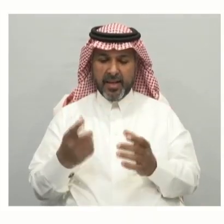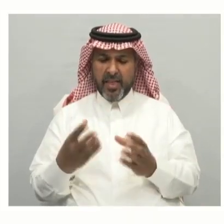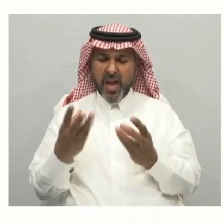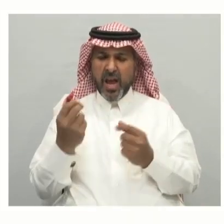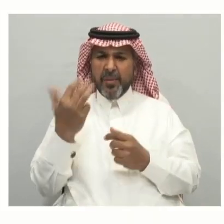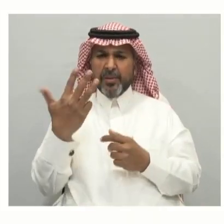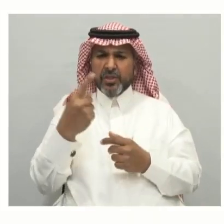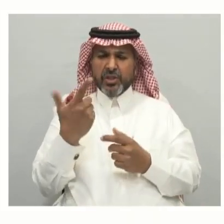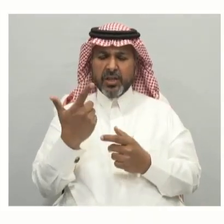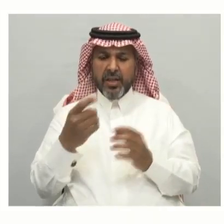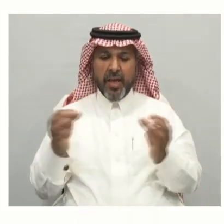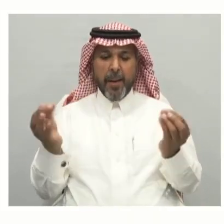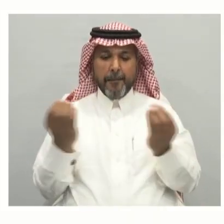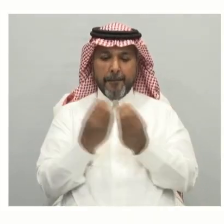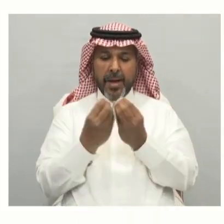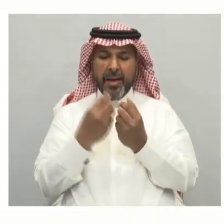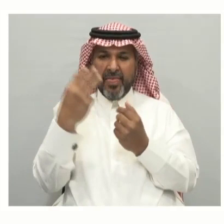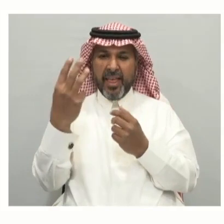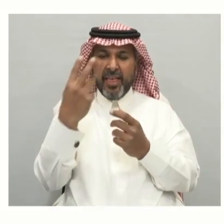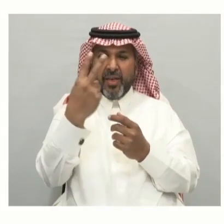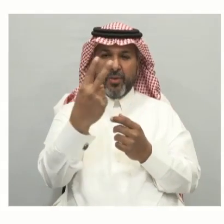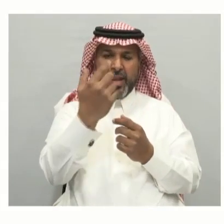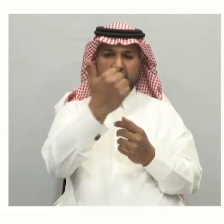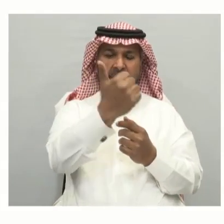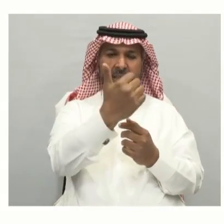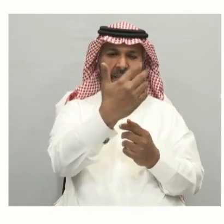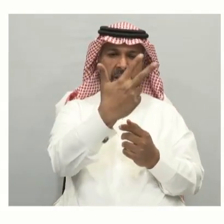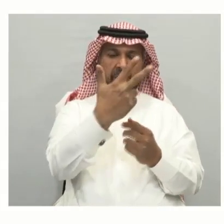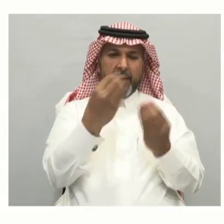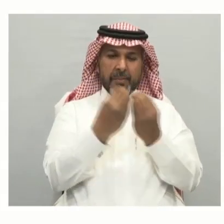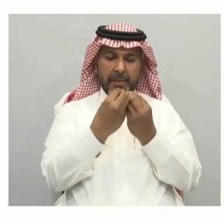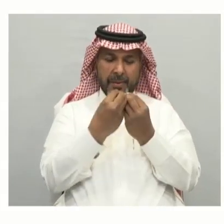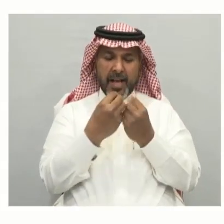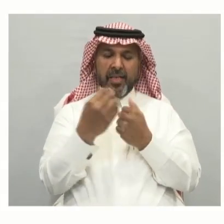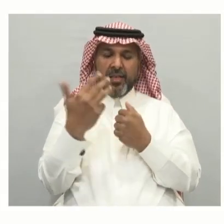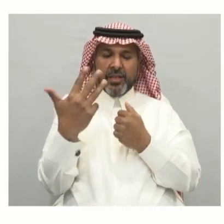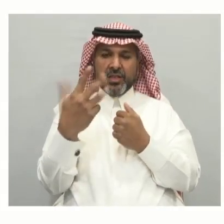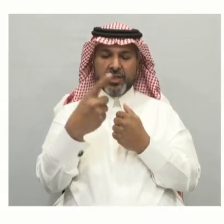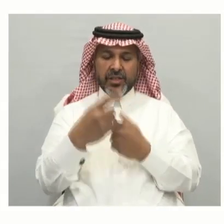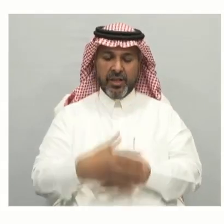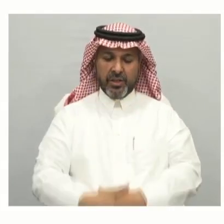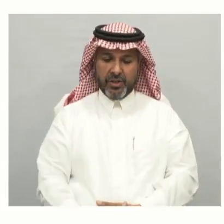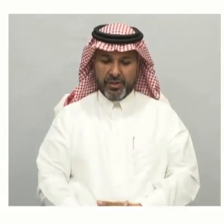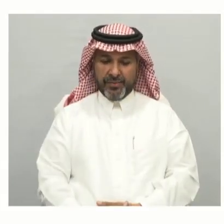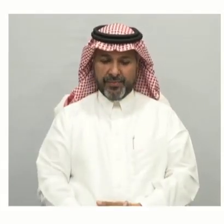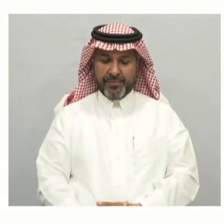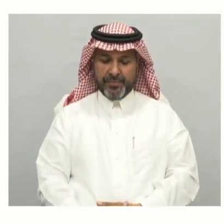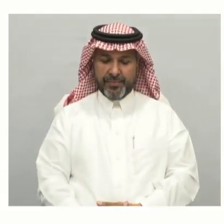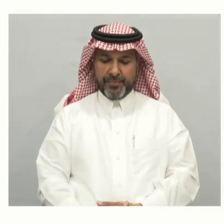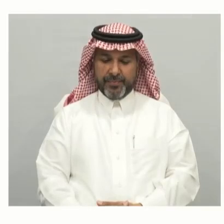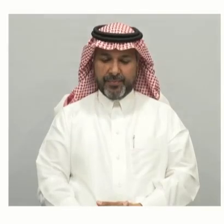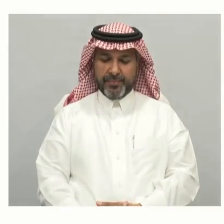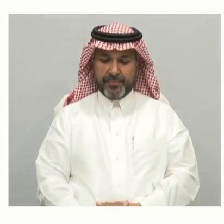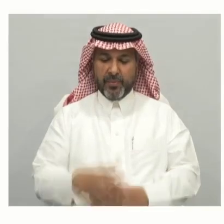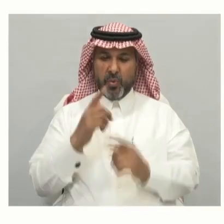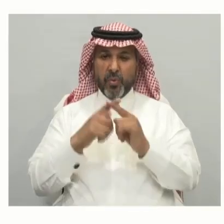تمثل مجموع الطلاب الممثل في الرسم البياني ثلاثه زائد اثنان زائد سته زائد ثمانيه تمثل